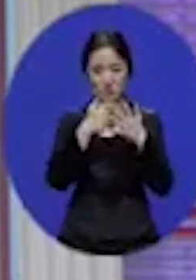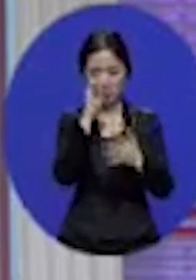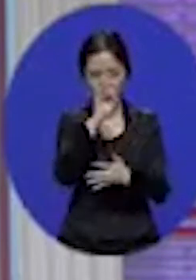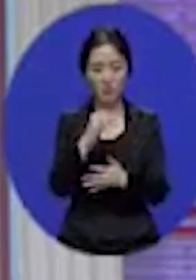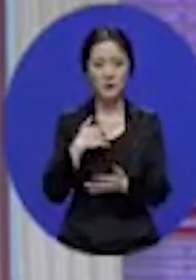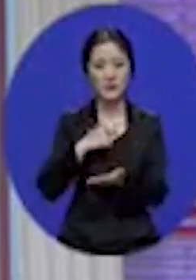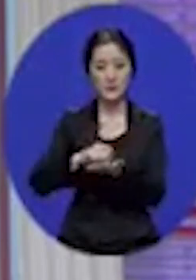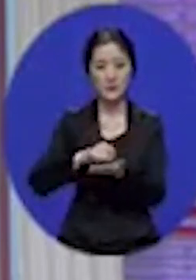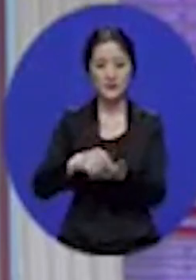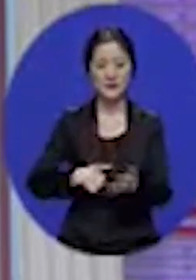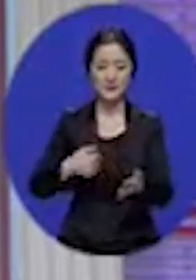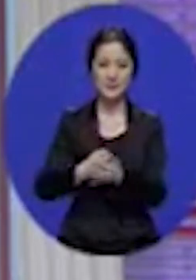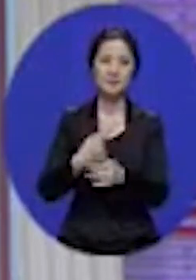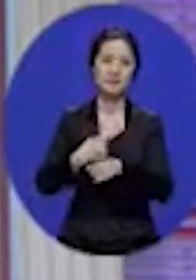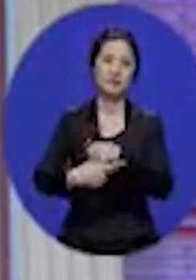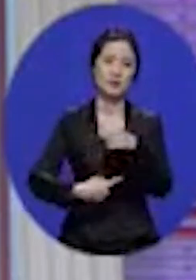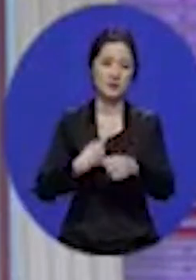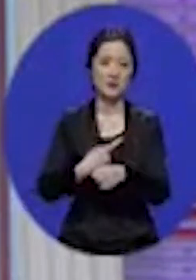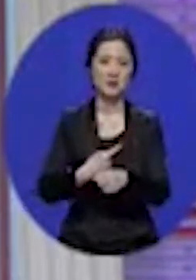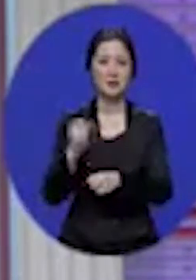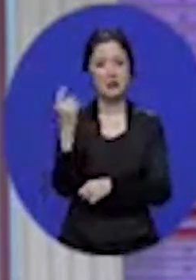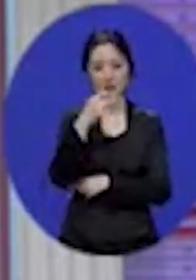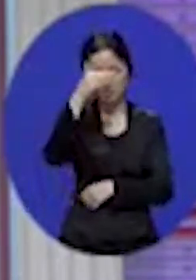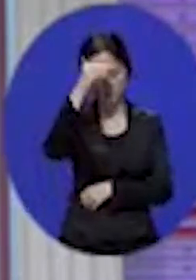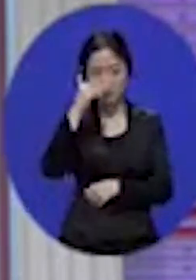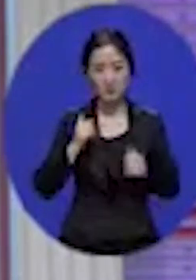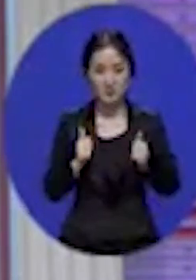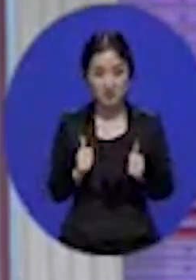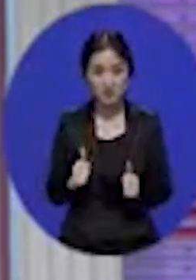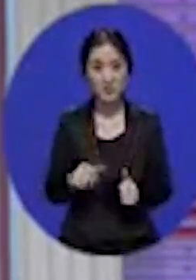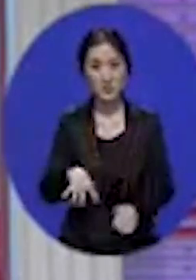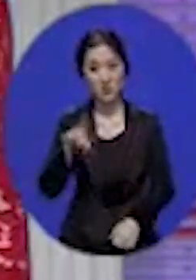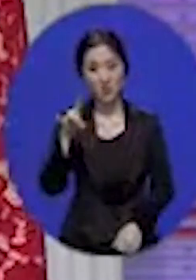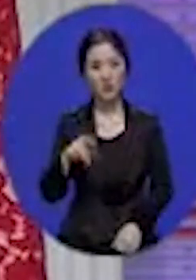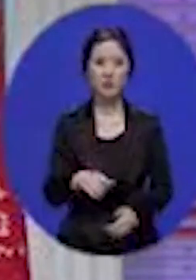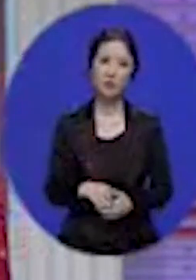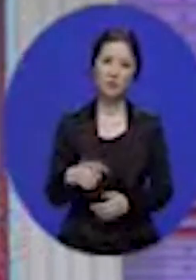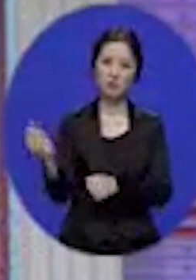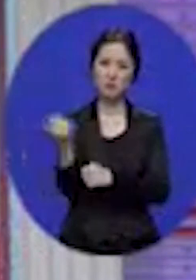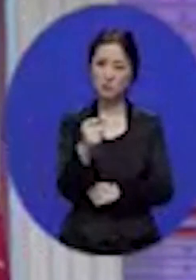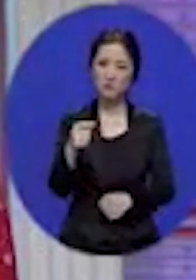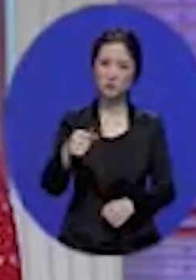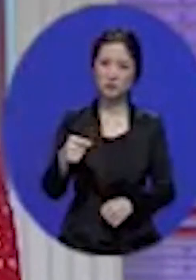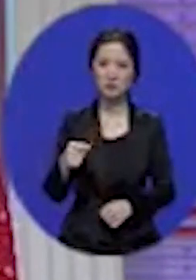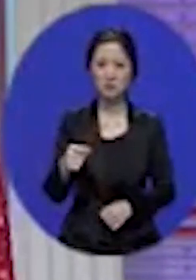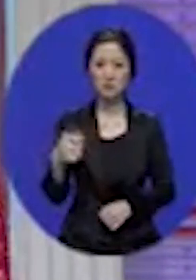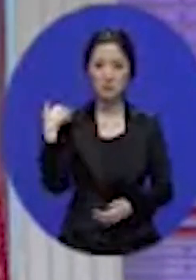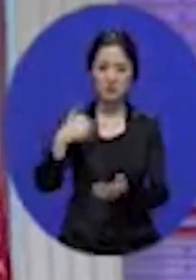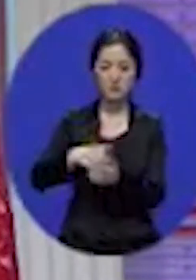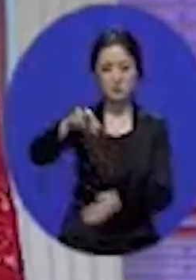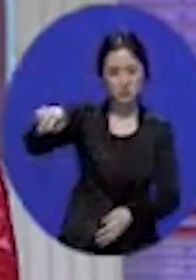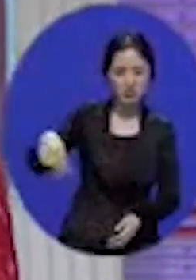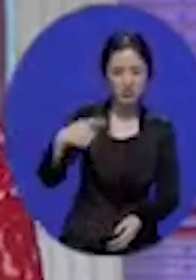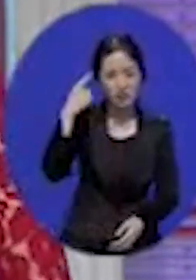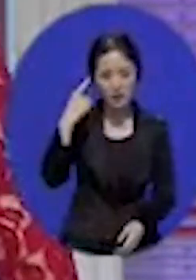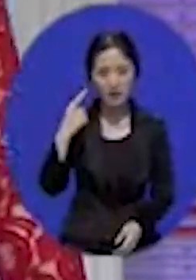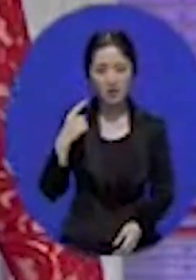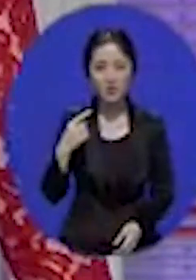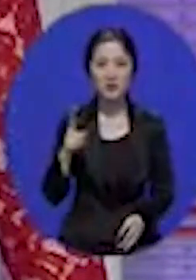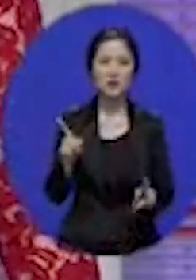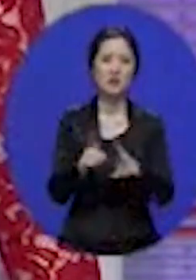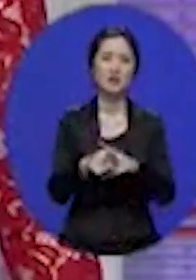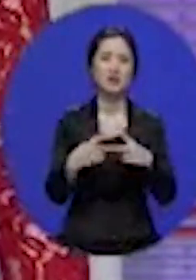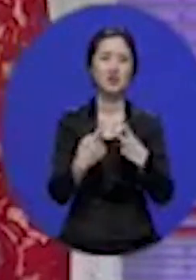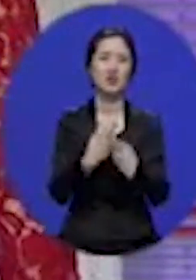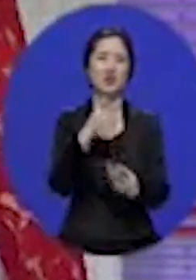지켰습니다. 그래서 야구장에서 막 야구를 들여다보니까 처음에는 제가 왜 치고 다시 돌아오지? 이걸 몰랐었던